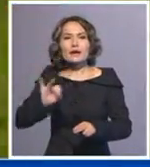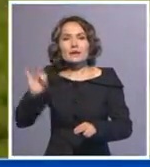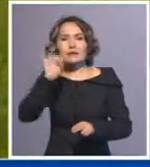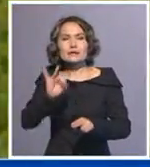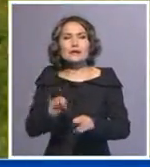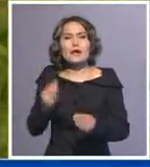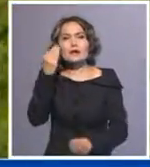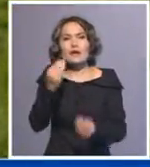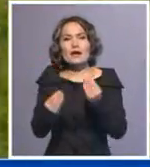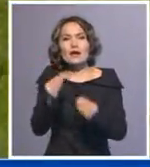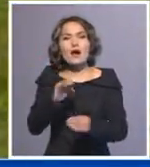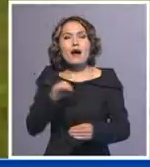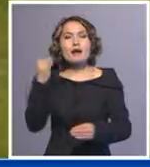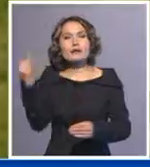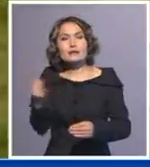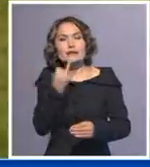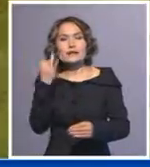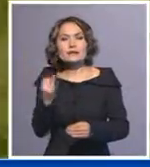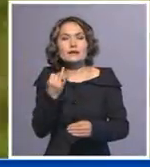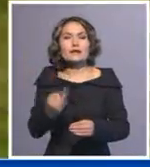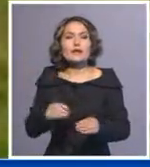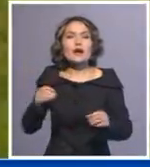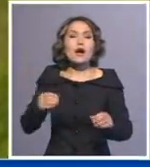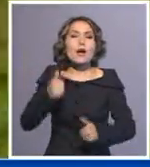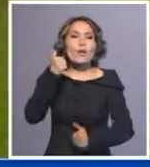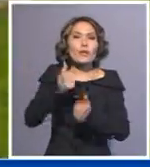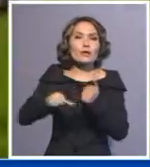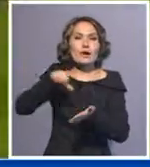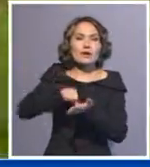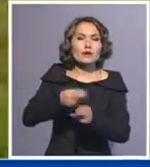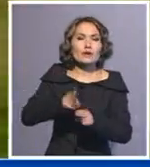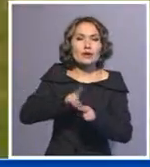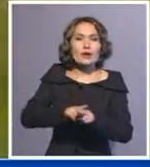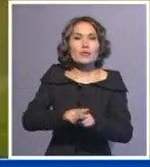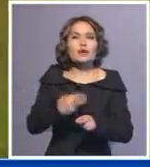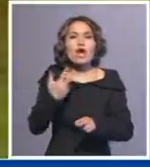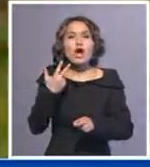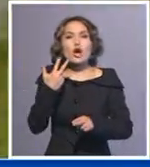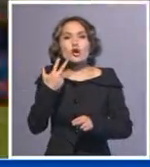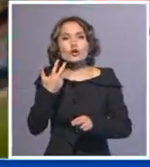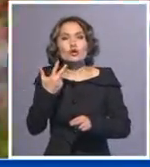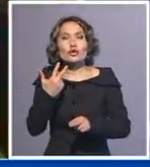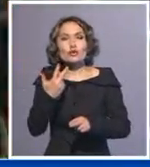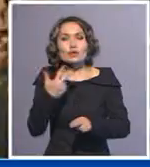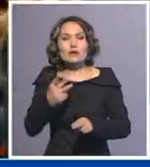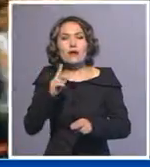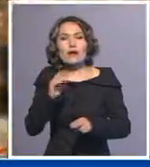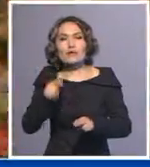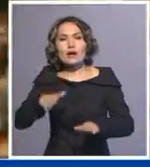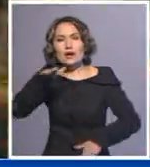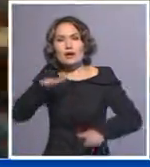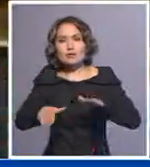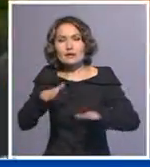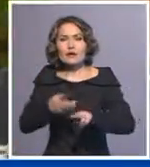биыл 5000-дай адам барған. Сайыстың басты шарты бойынша қатысушылар және қолына 3,5 келі ірімшік ұстаған төреші дөң үстінде